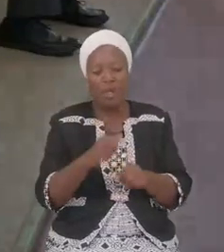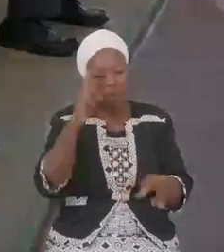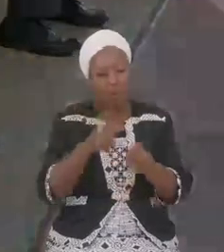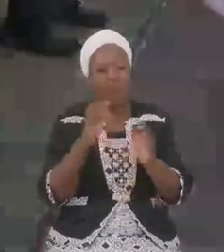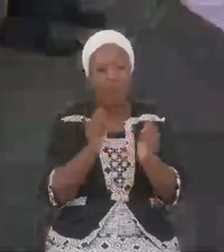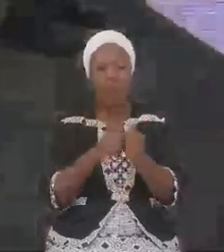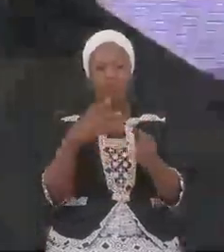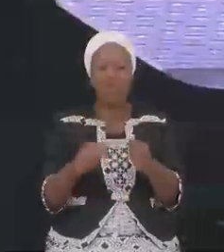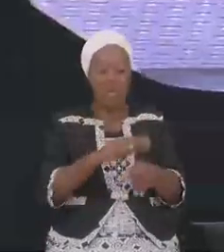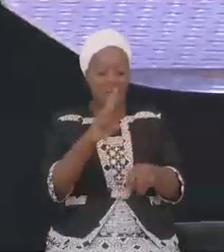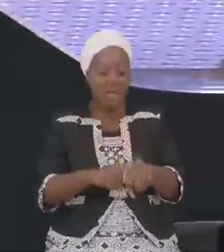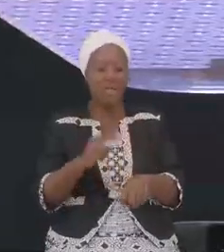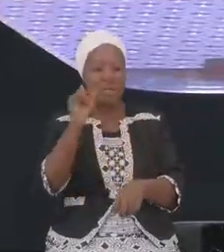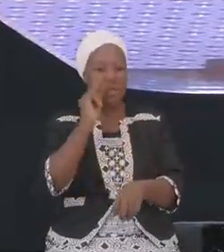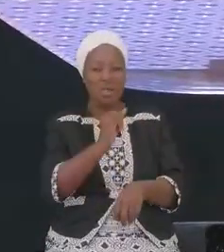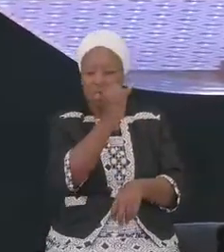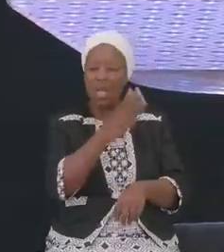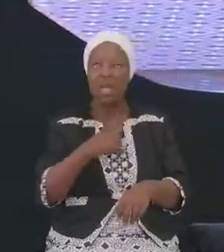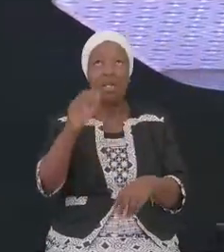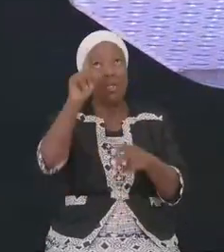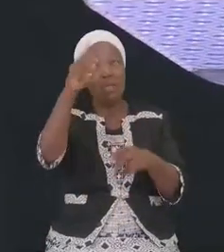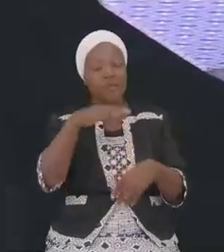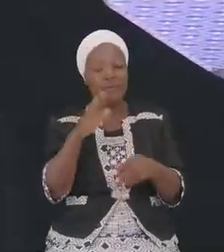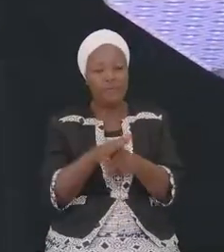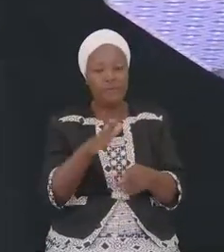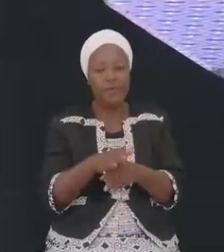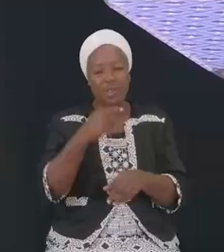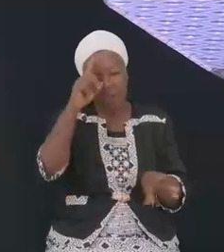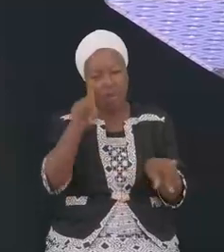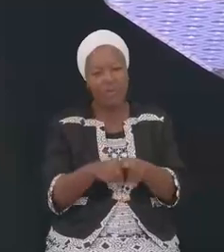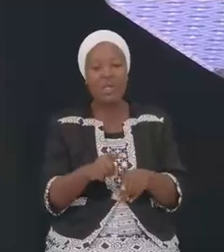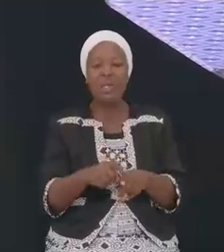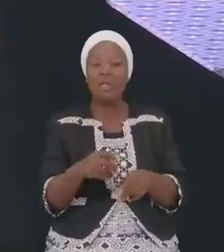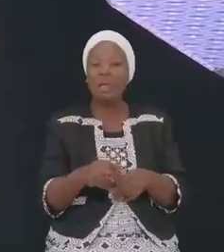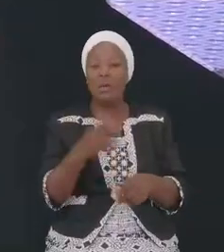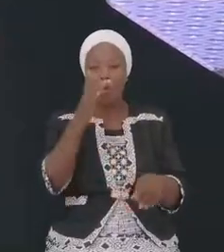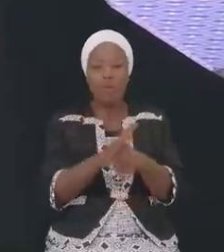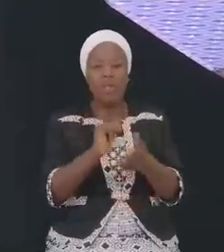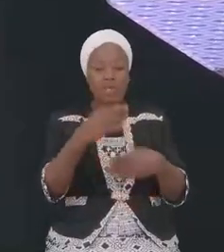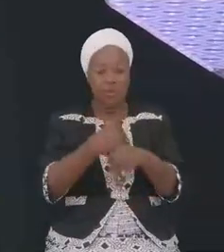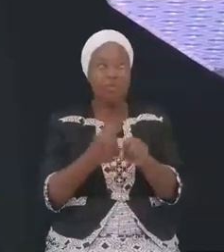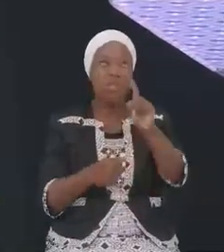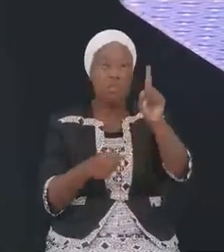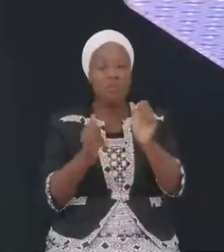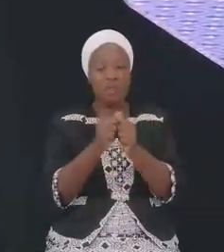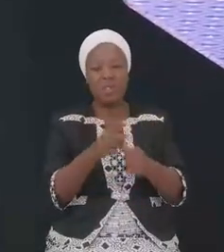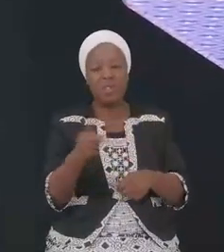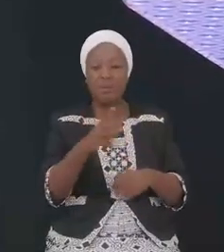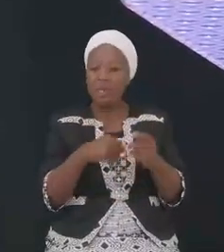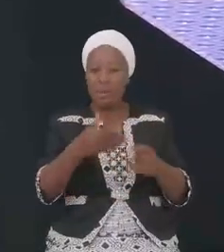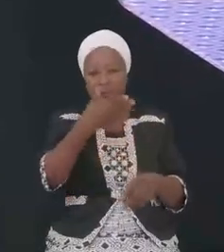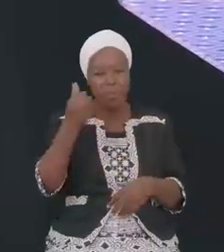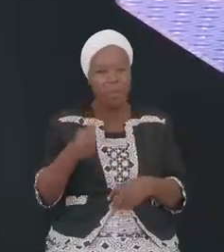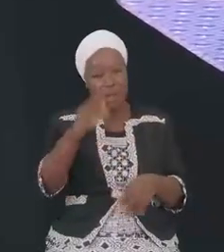nation d'Israël. Il a accompli les promesses de l'alliance à Israël. Une meilleure alliance maintenant,